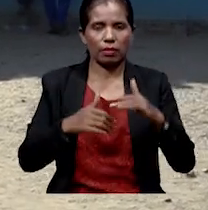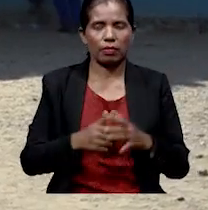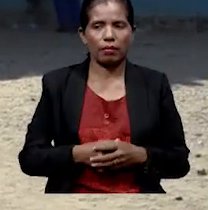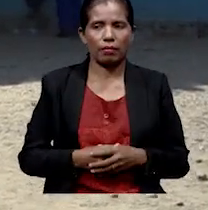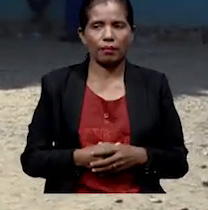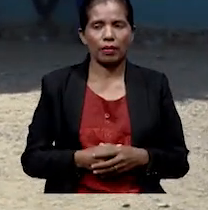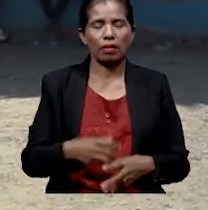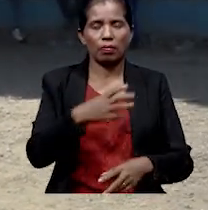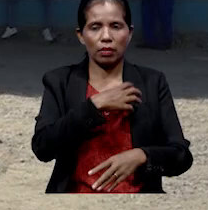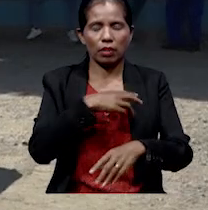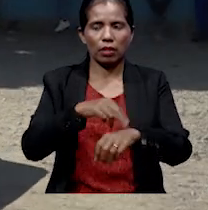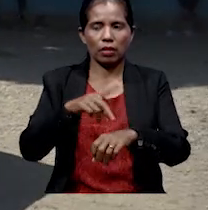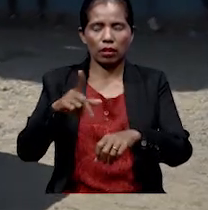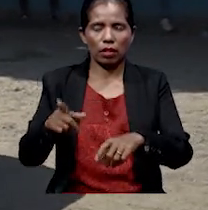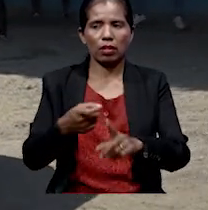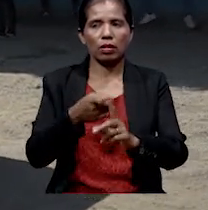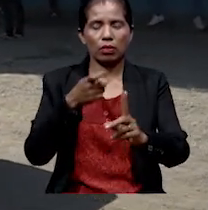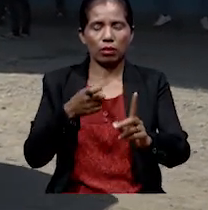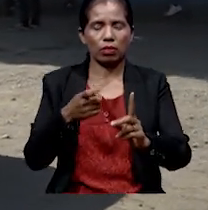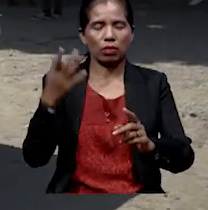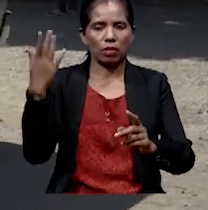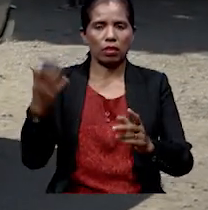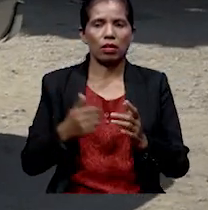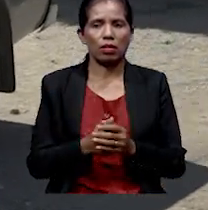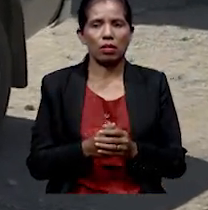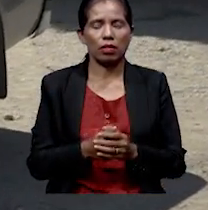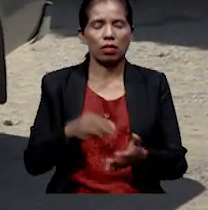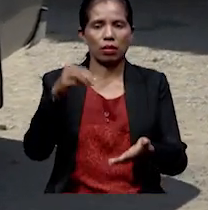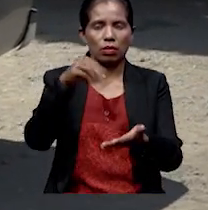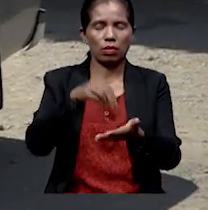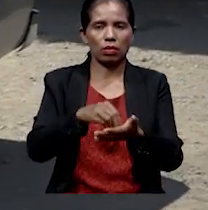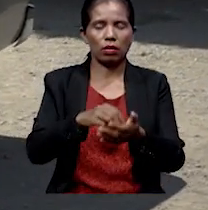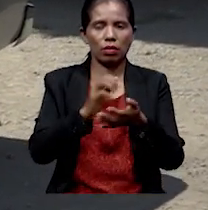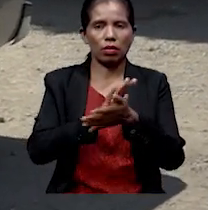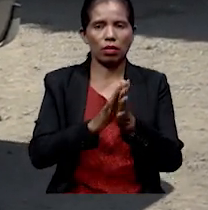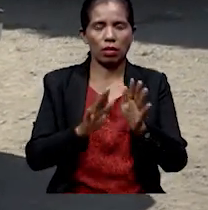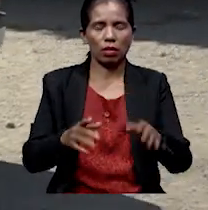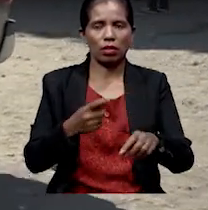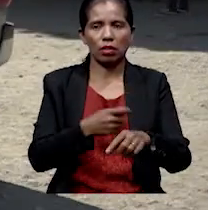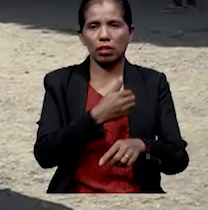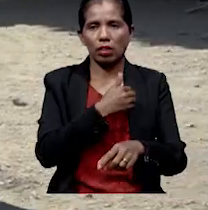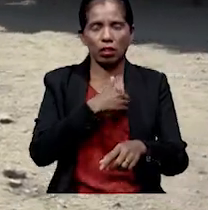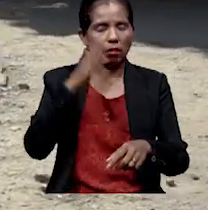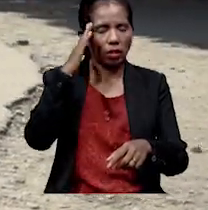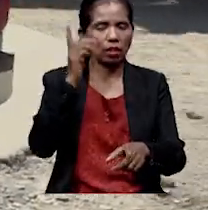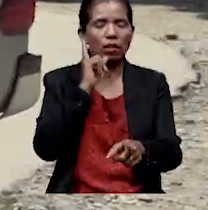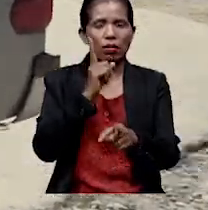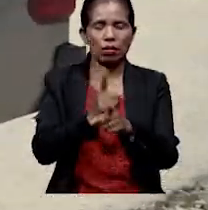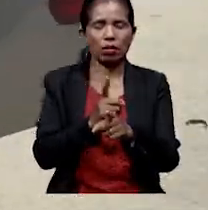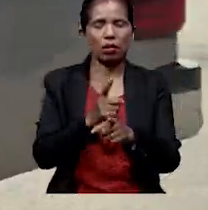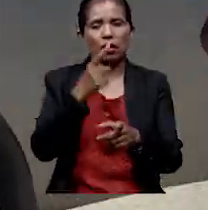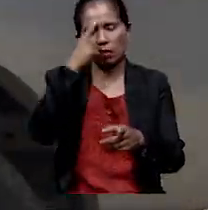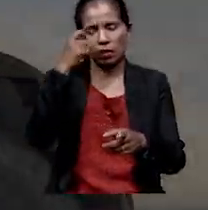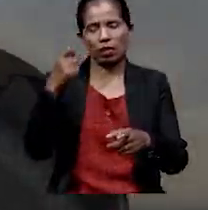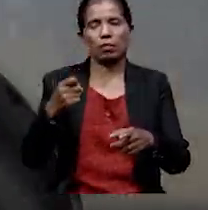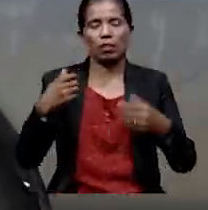Tamba Polícia Nacional Timor-Leste li husi esquadra Dongalesu, nebe tun, hodi hakalma situasaun sedau identifika lolos autor no motivo husi